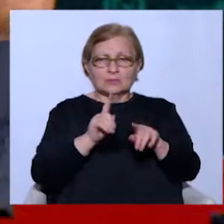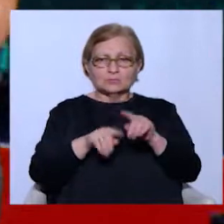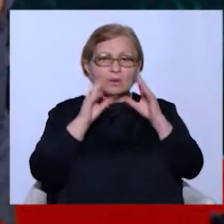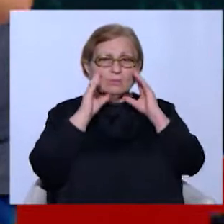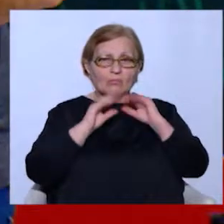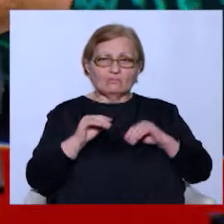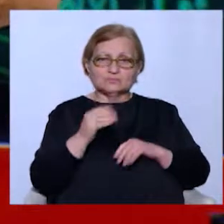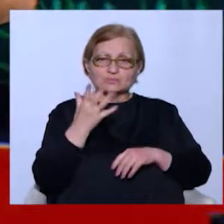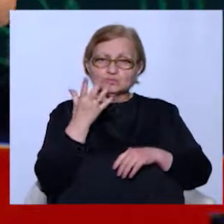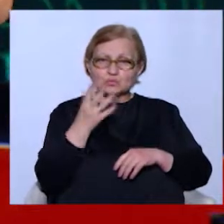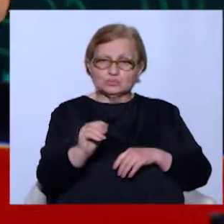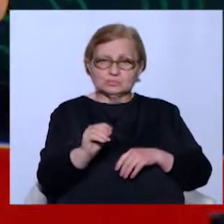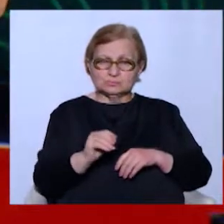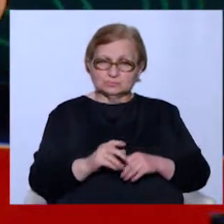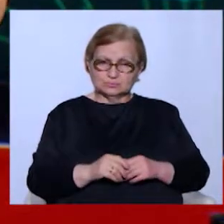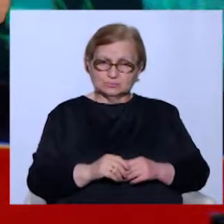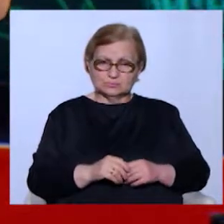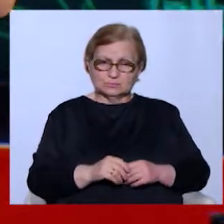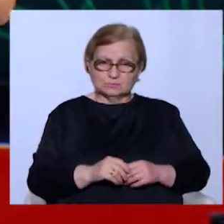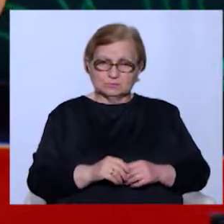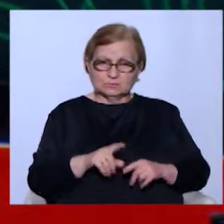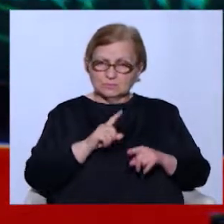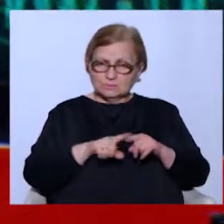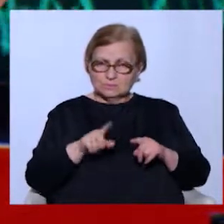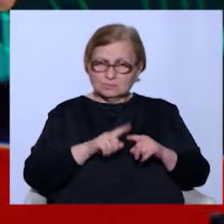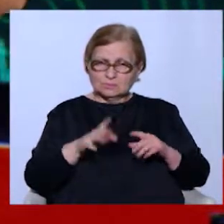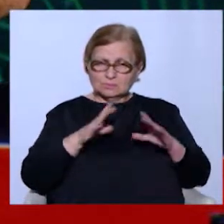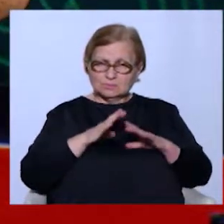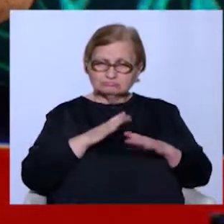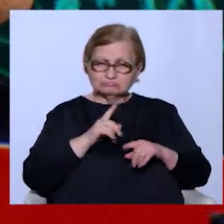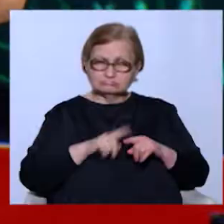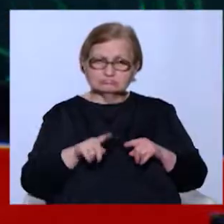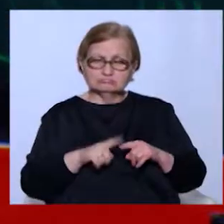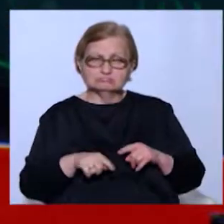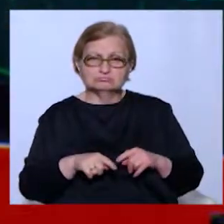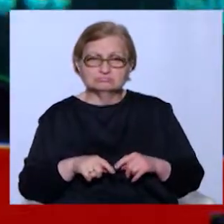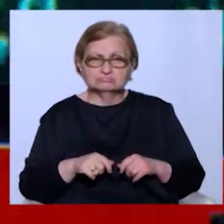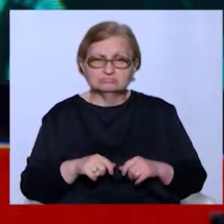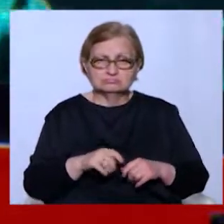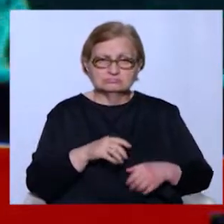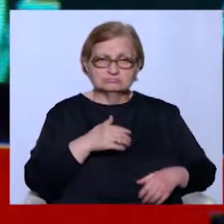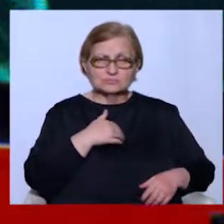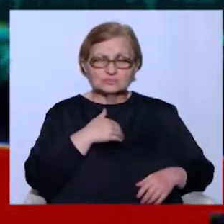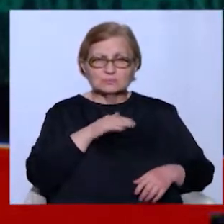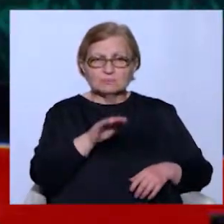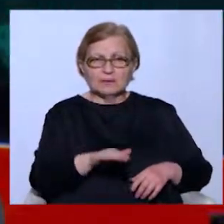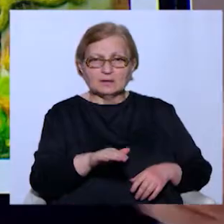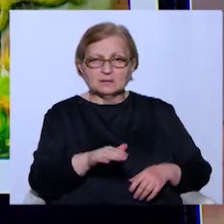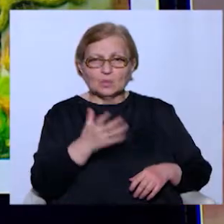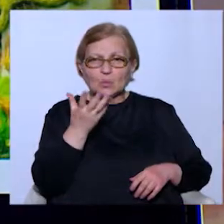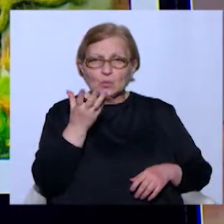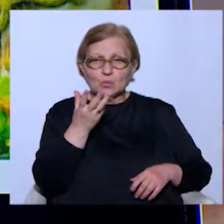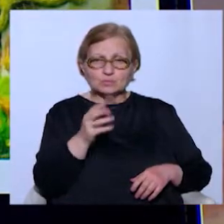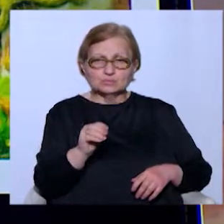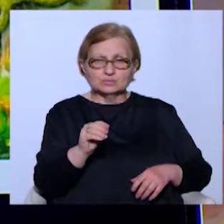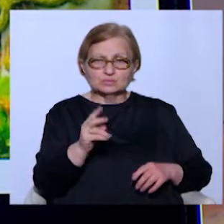და დარჩება შიგნით. ასე რომ უნდა ვიყოჩაღოთ და ჩვენი პატარა 5 წუთში